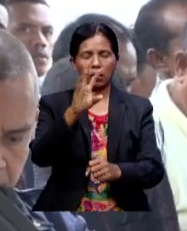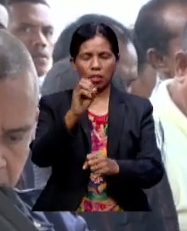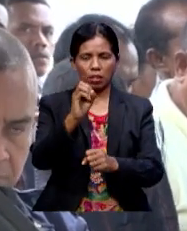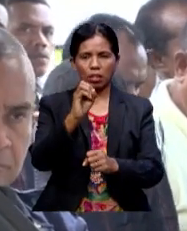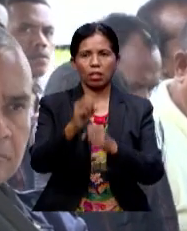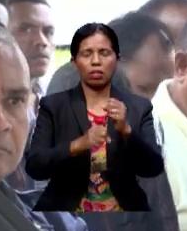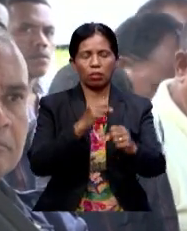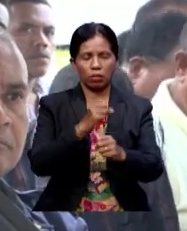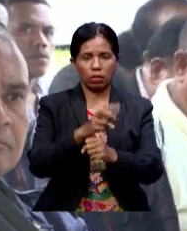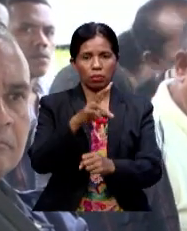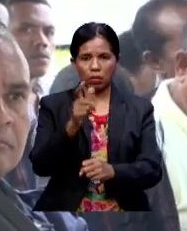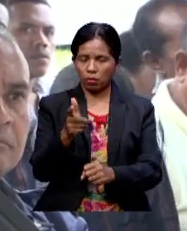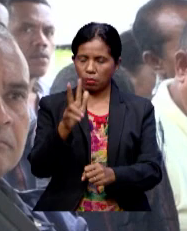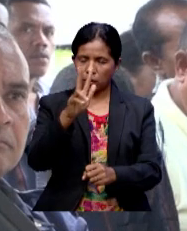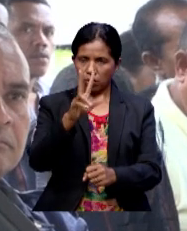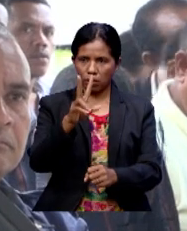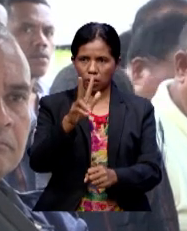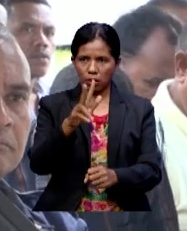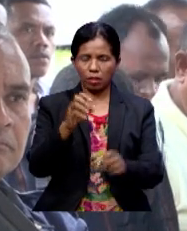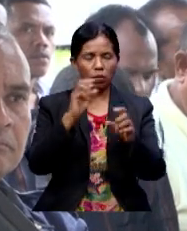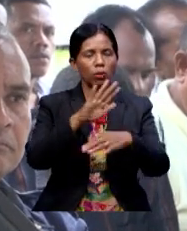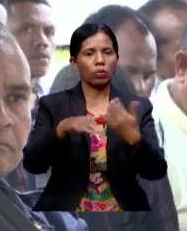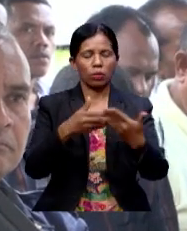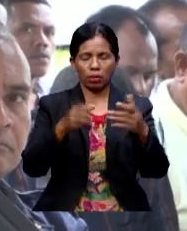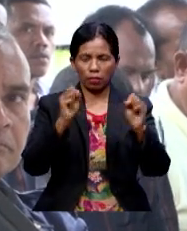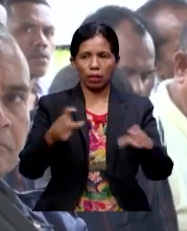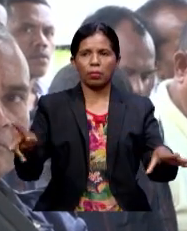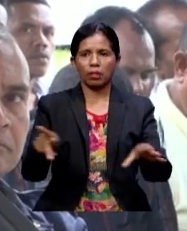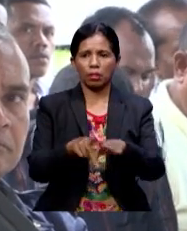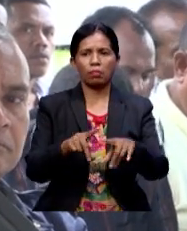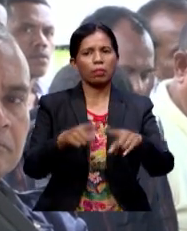até onde dia da parte comunidade atu bele participa mas vi amitau